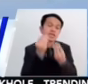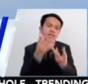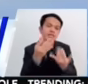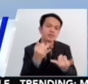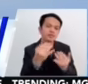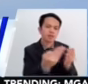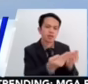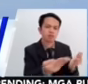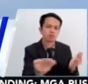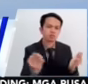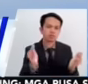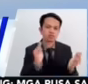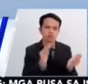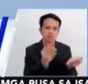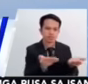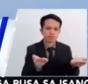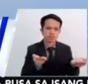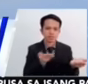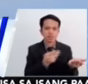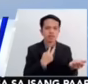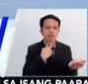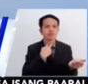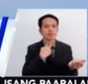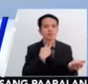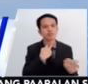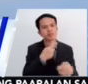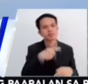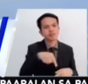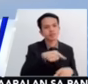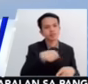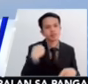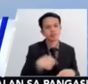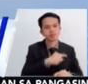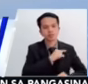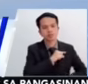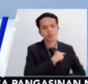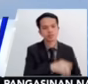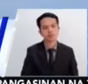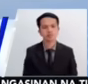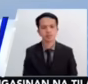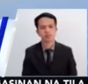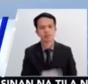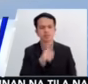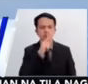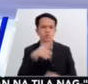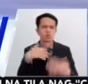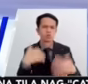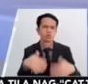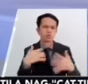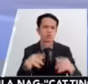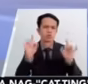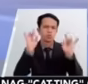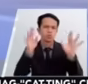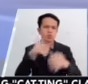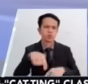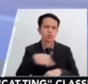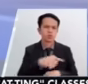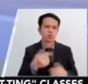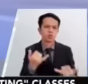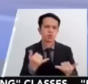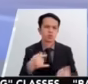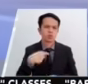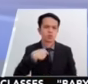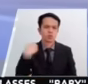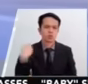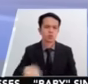tayong pilit ng China Coast Guard, Rafi. Obviously, very aggressive na sila ngayon, na pati nakikita natin sa inyong video mismong